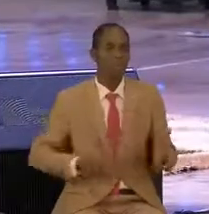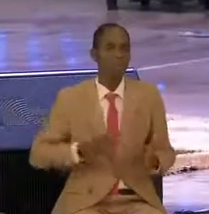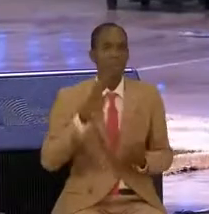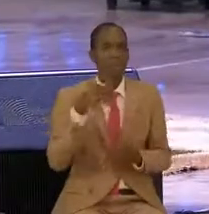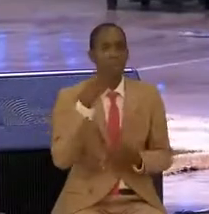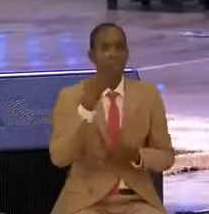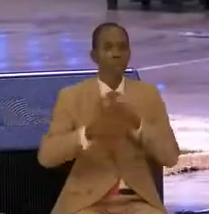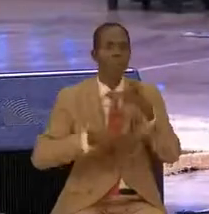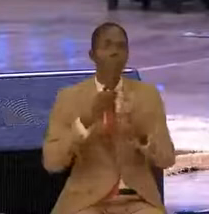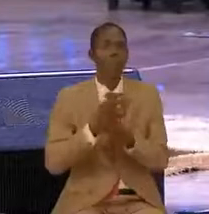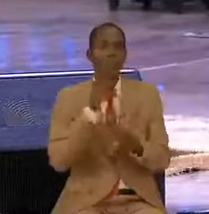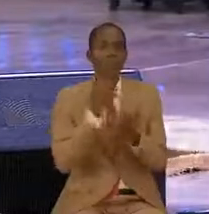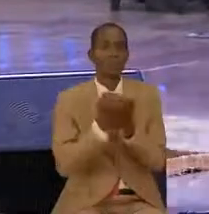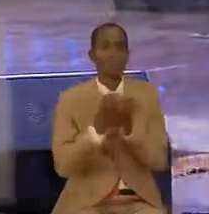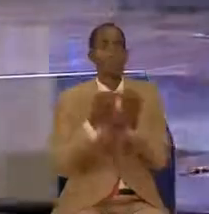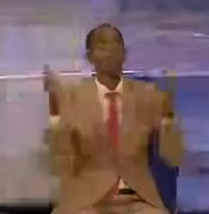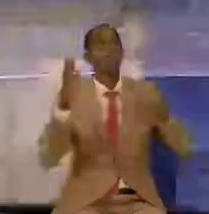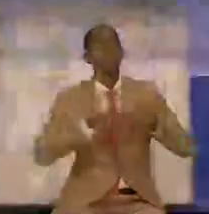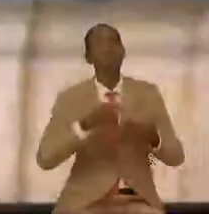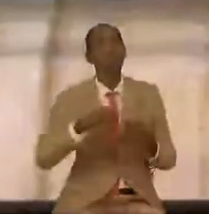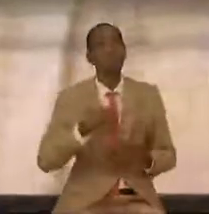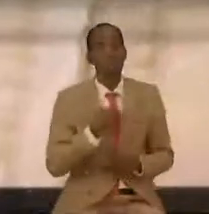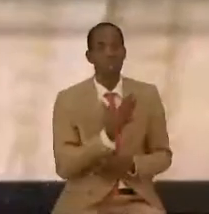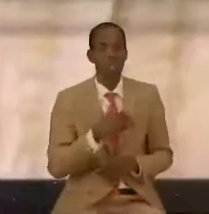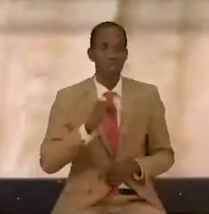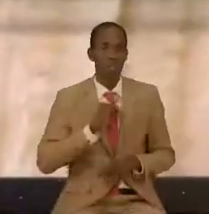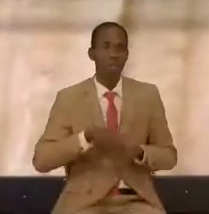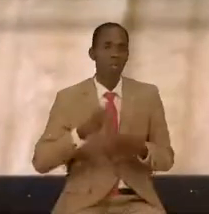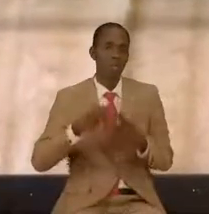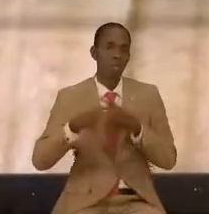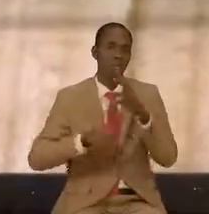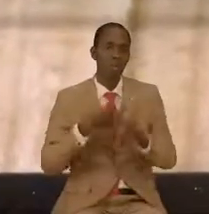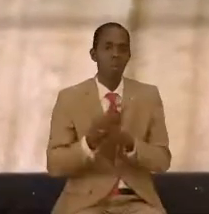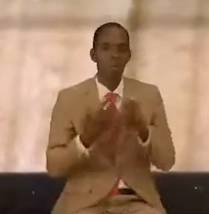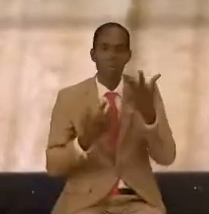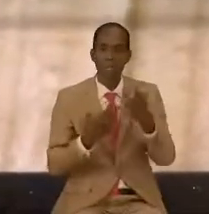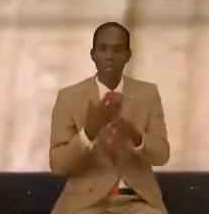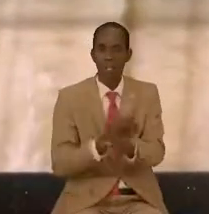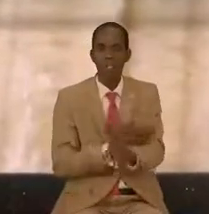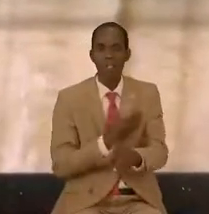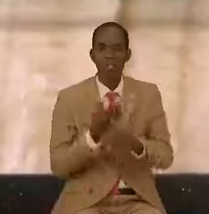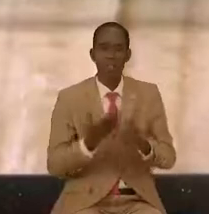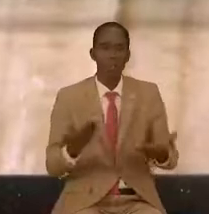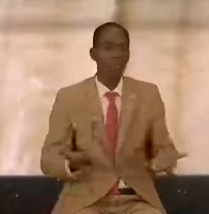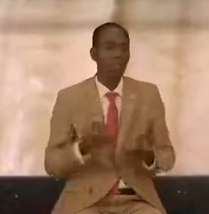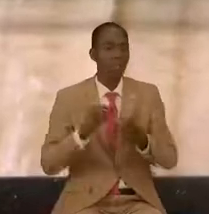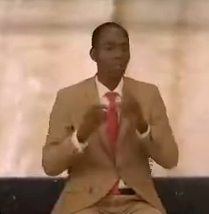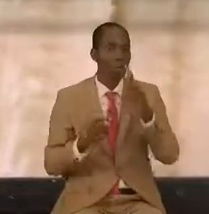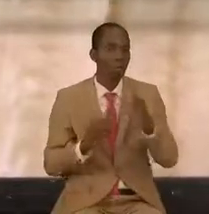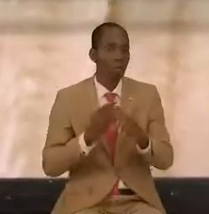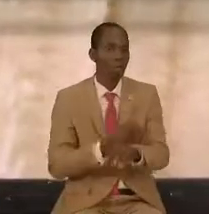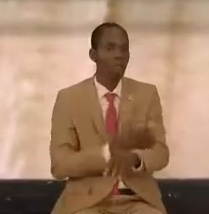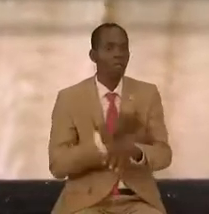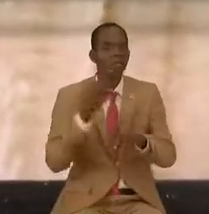monde est crucifié pour moi, comme je le suis pour le monde. Nous allons voir trois choses ici. Première partie ici,